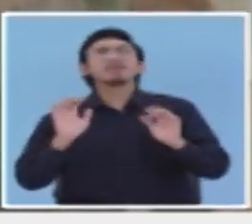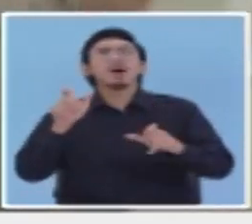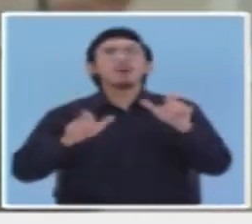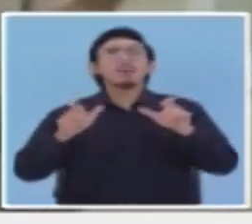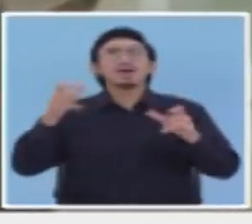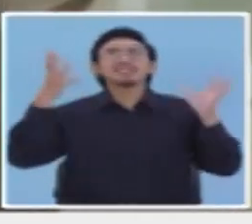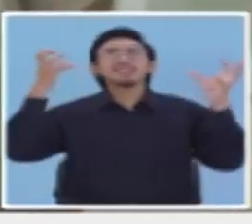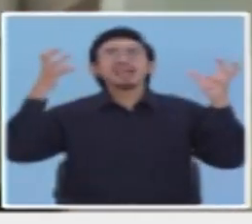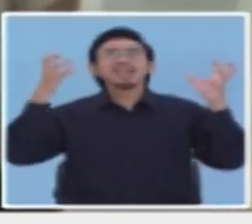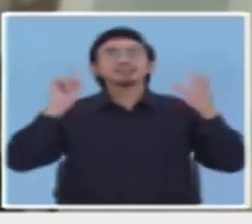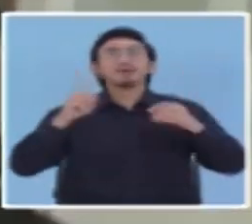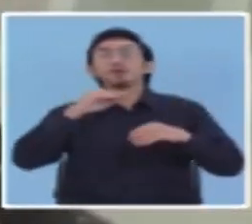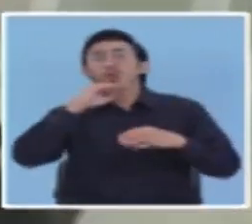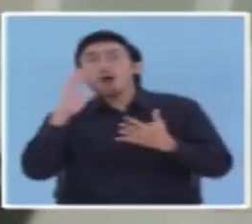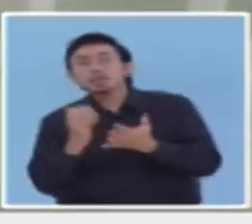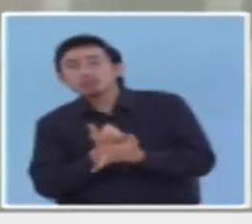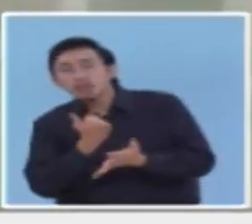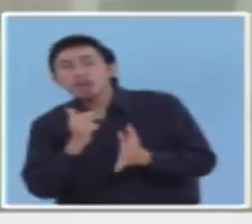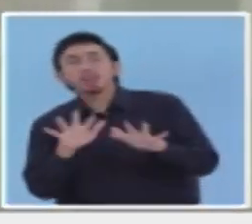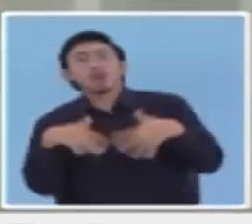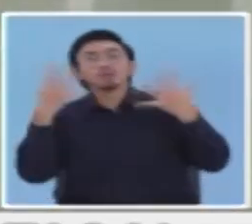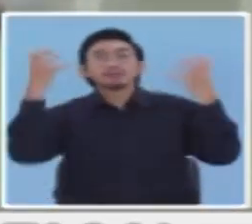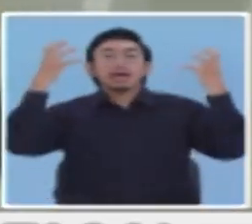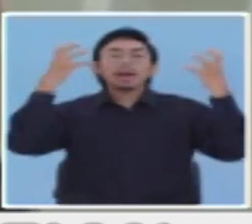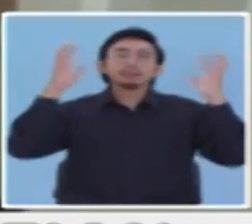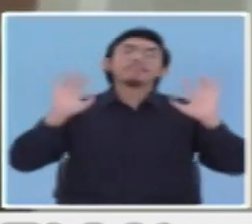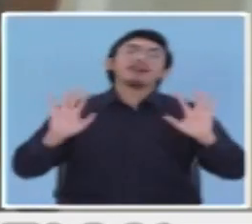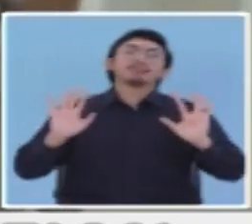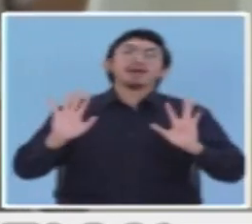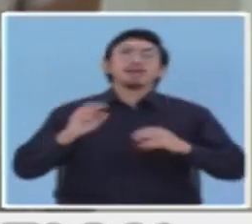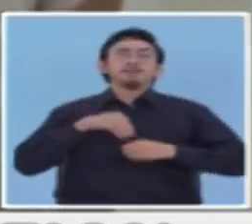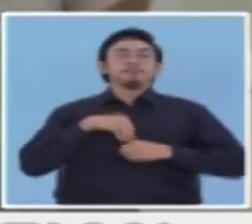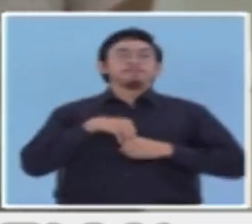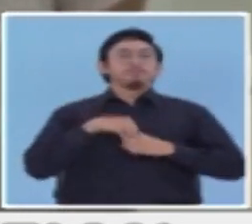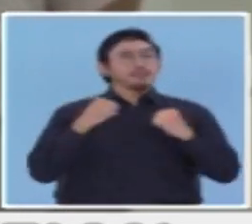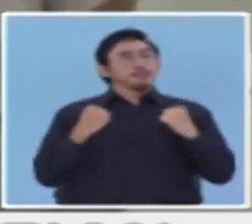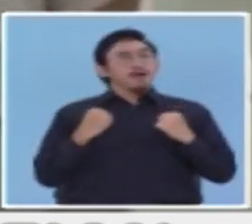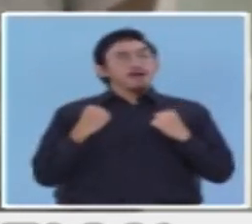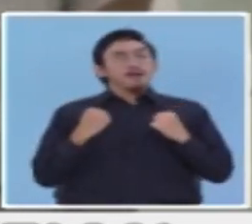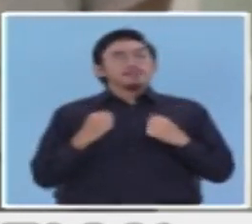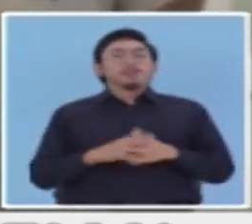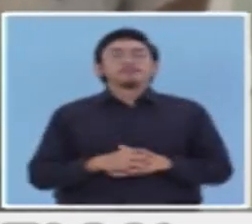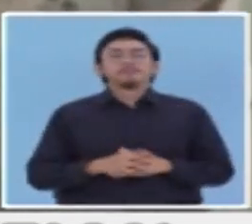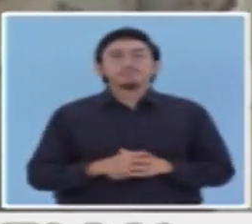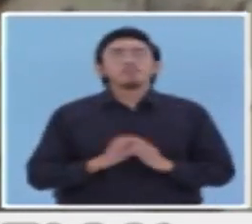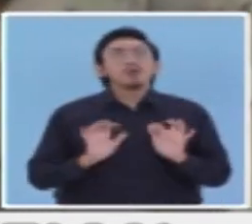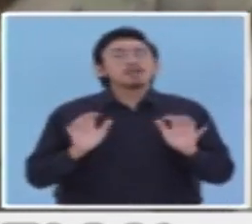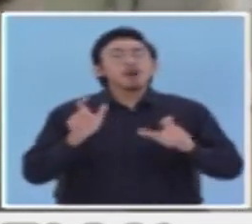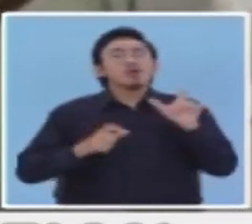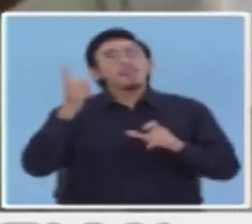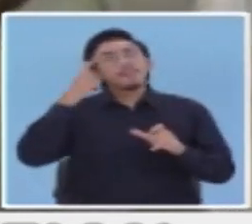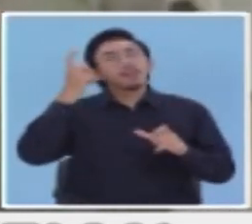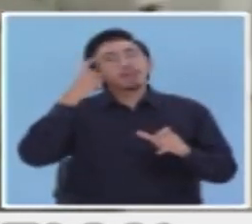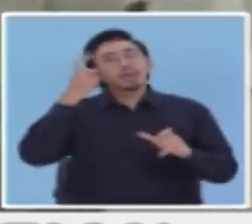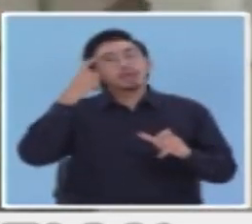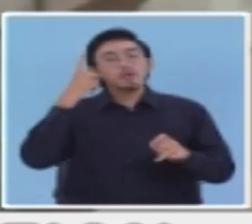jadi stres gitu, jadi mikir aduh saya negatif apa positif, kok saya nggak pulang-pulang gitu.